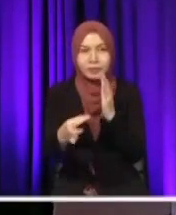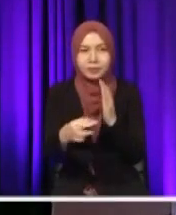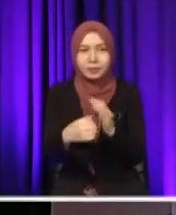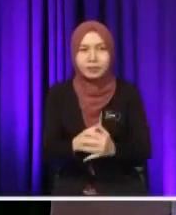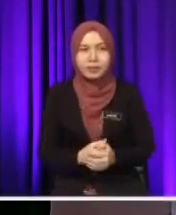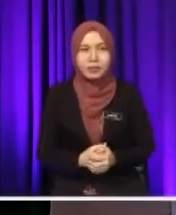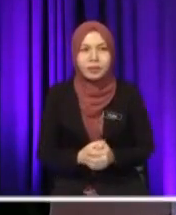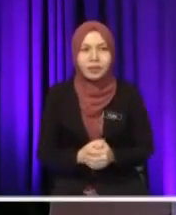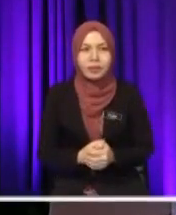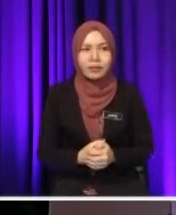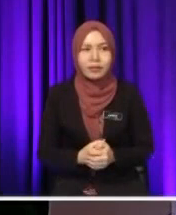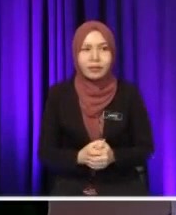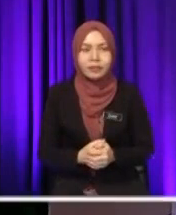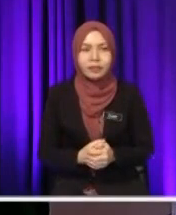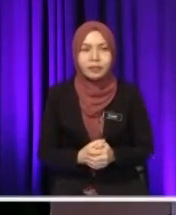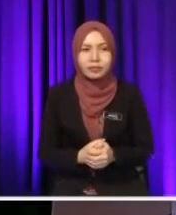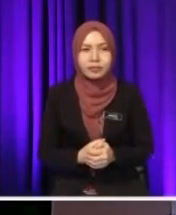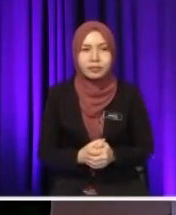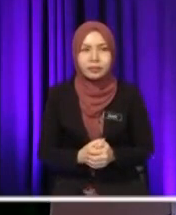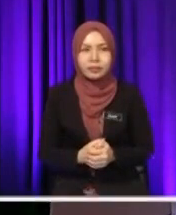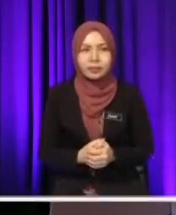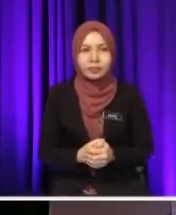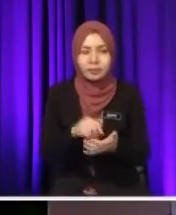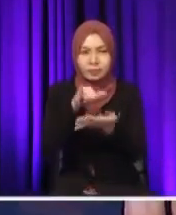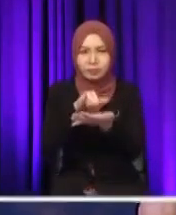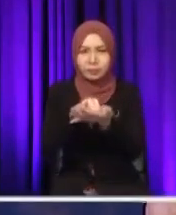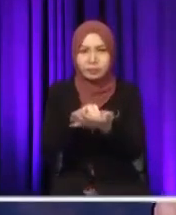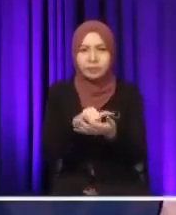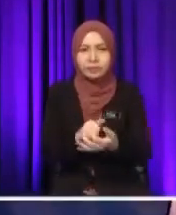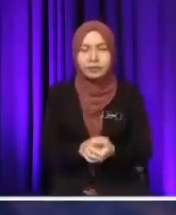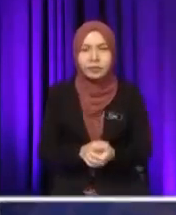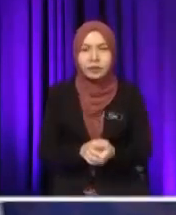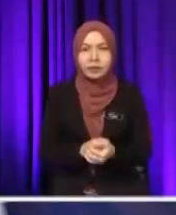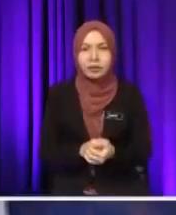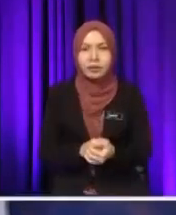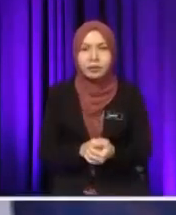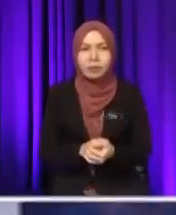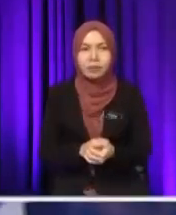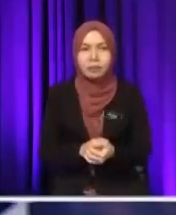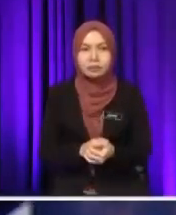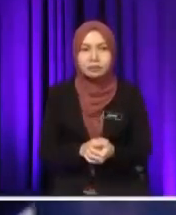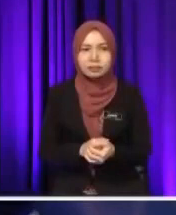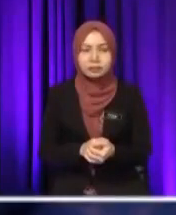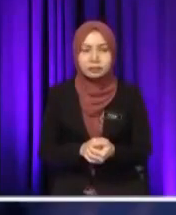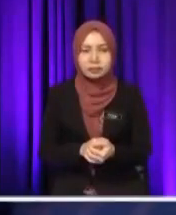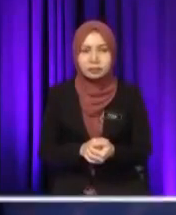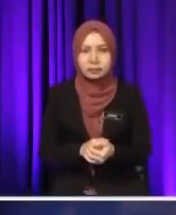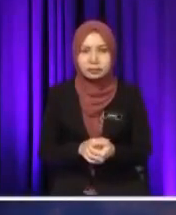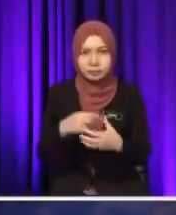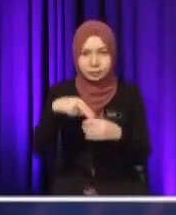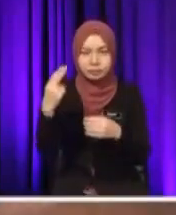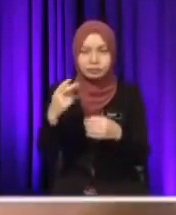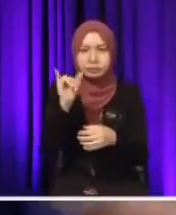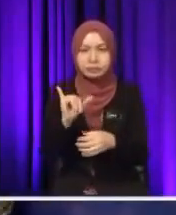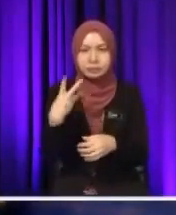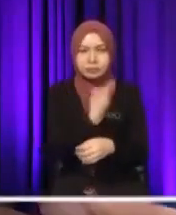betul. Itulah hasil sebenarnya daripada proses yang kita nak belajar selepas ni lah.